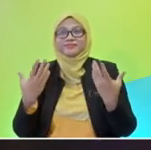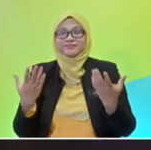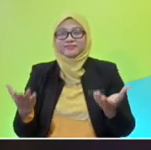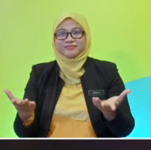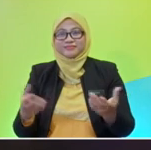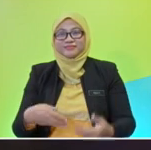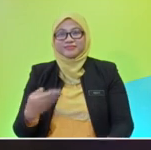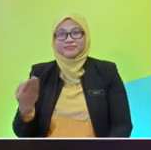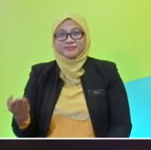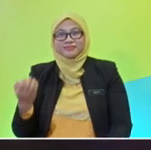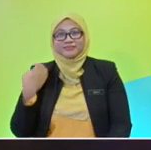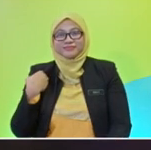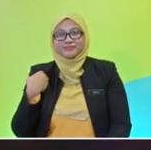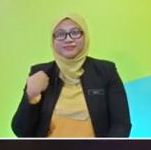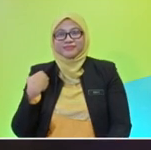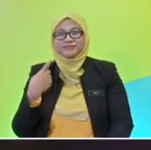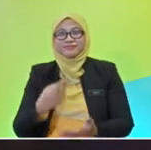barang dan biasanya